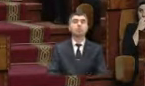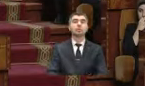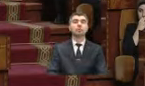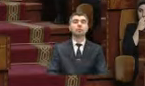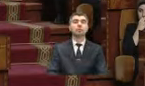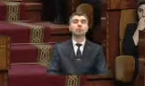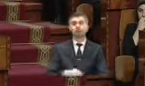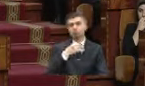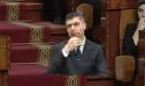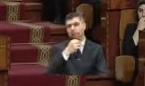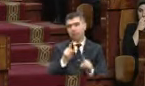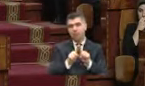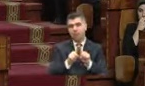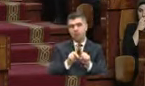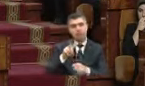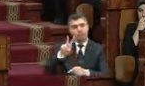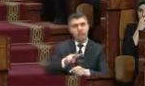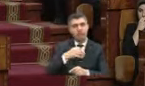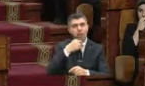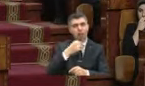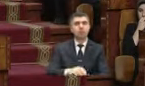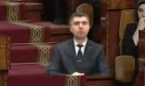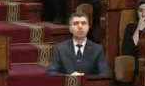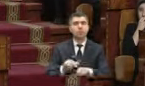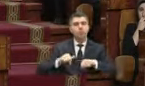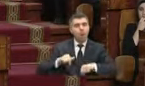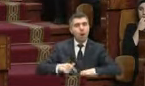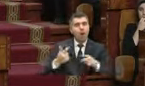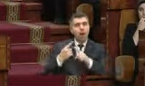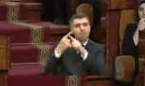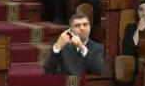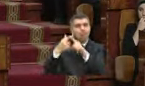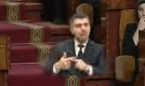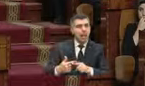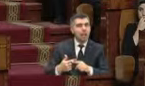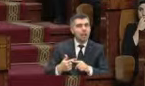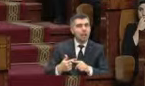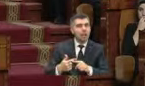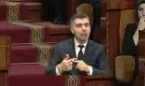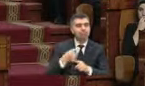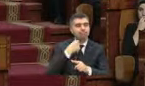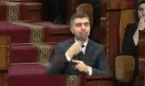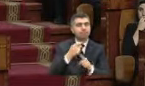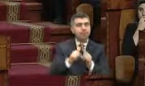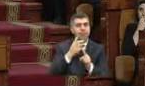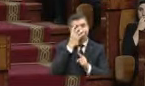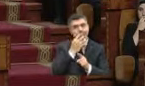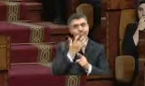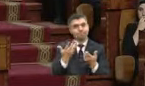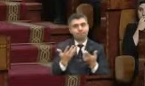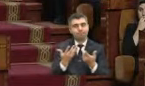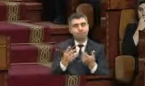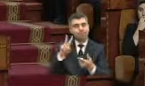أنا أقولها بكل صدق، الإمكانيات المتوفرة لدى الوزارة لن تستطيع التغلب على هذه الظاهرة هذه، لأنه اللي